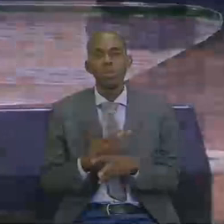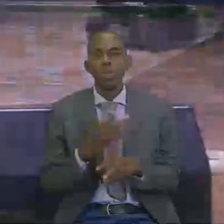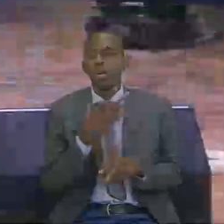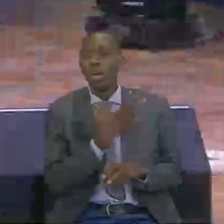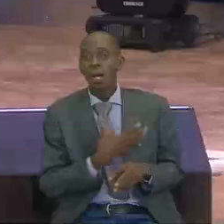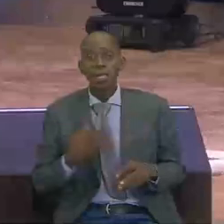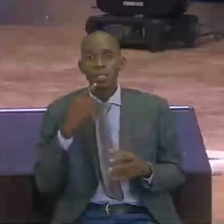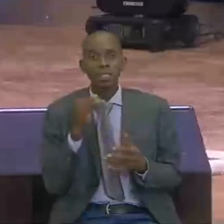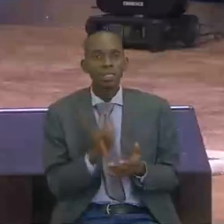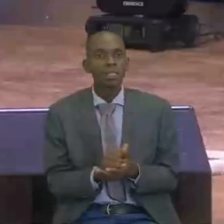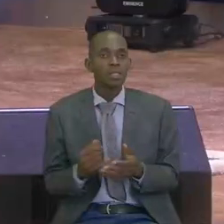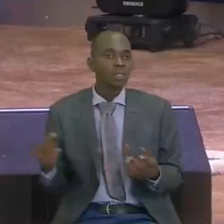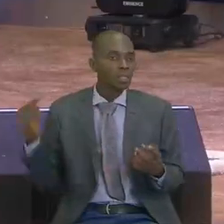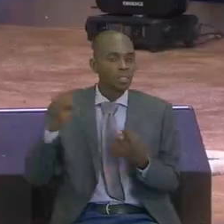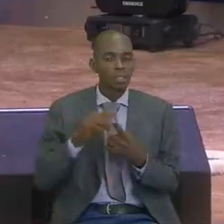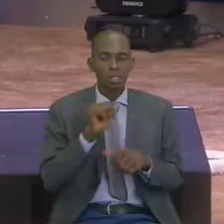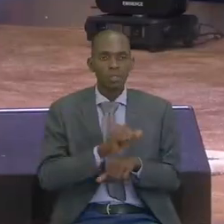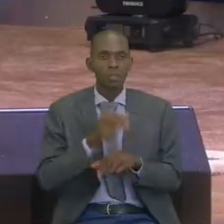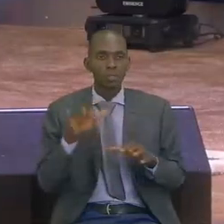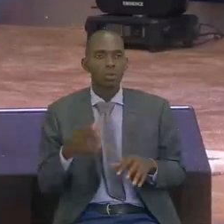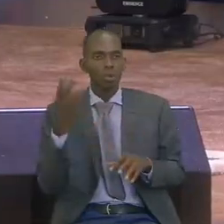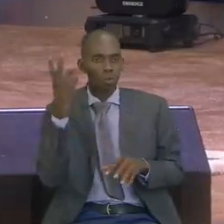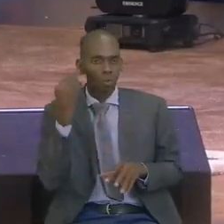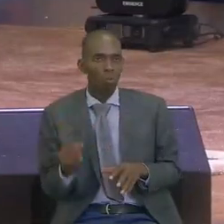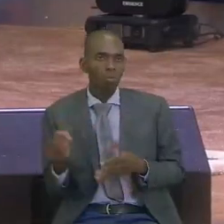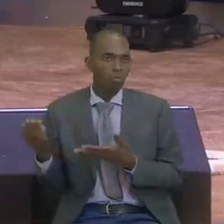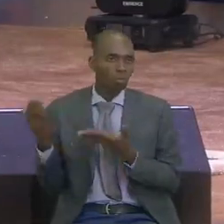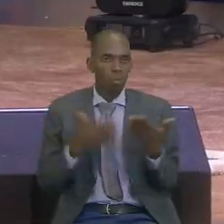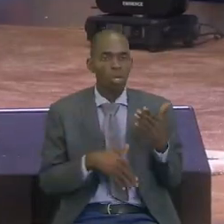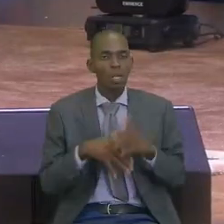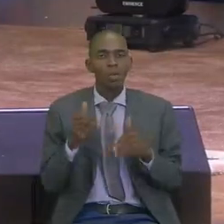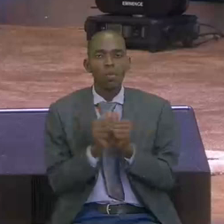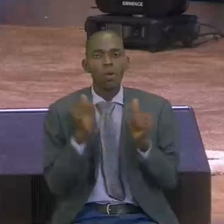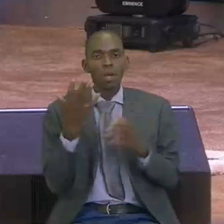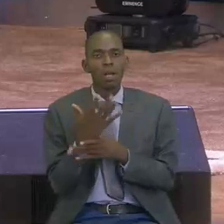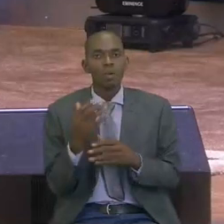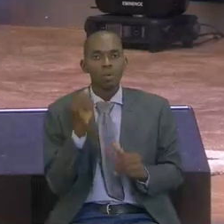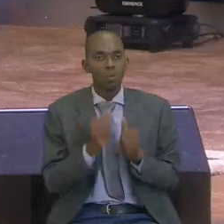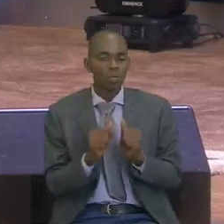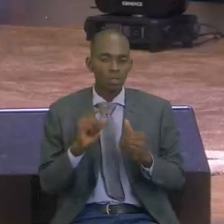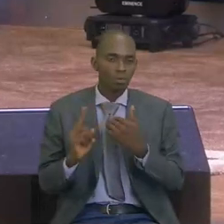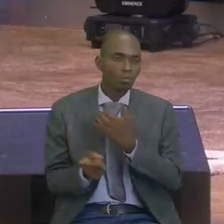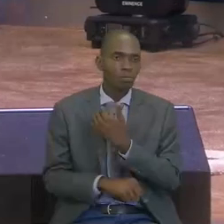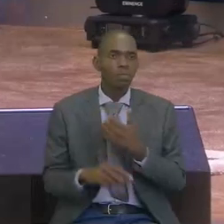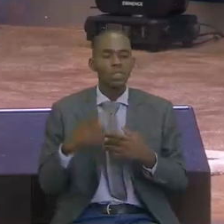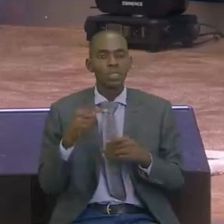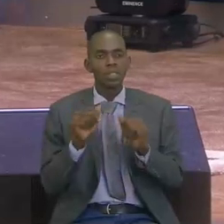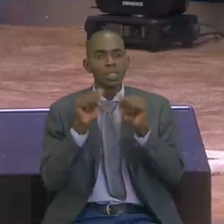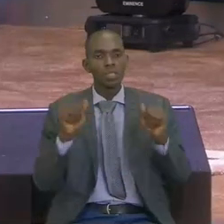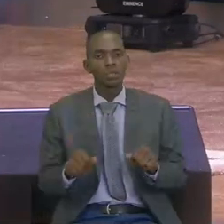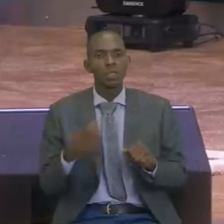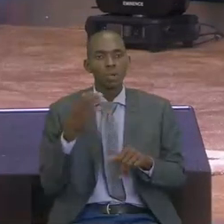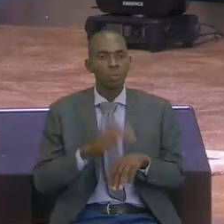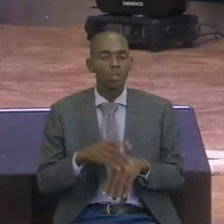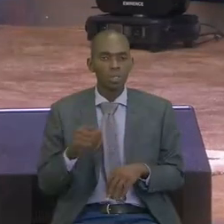païen. Je regardais lorsqu'une pierre se détacha sans le secours d'aucune main, frappa